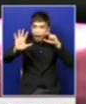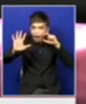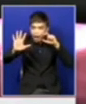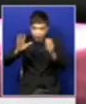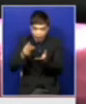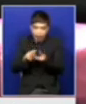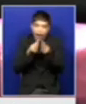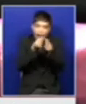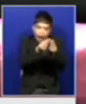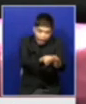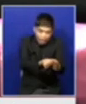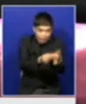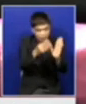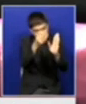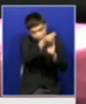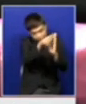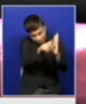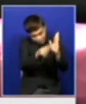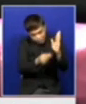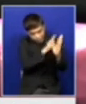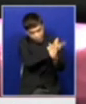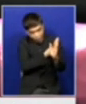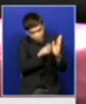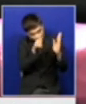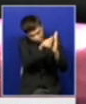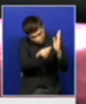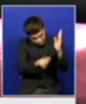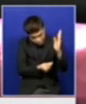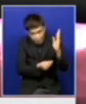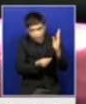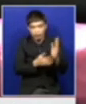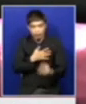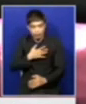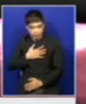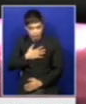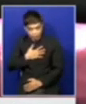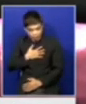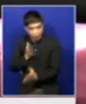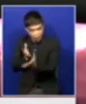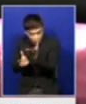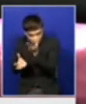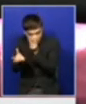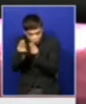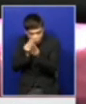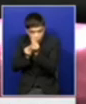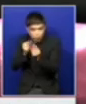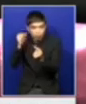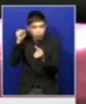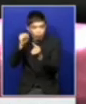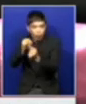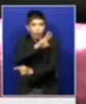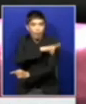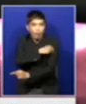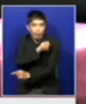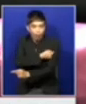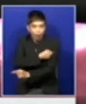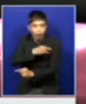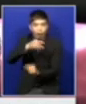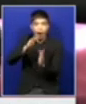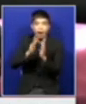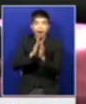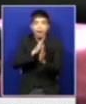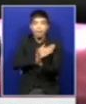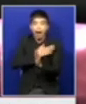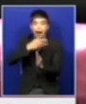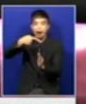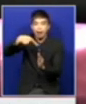ศดิฉันเองได้ศึกษาในหลักสูตรธรรมาภิบาลทางการแพทย์ค่ะของสถาบันพระปกเกล้าก็ได้เห็นการร่วมแรงร่วมใจของภาคเอก